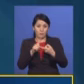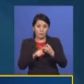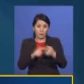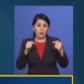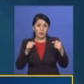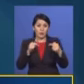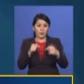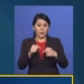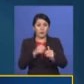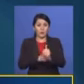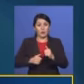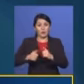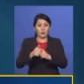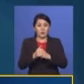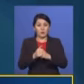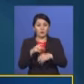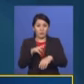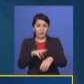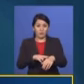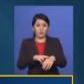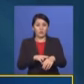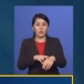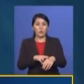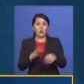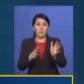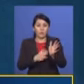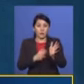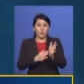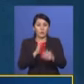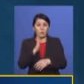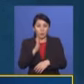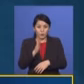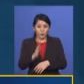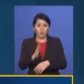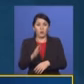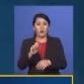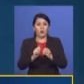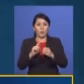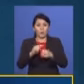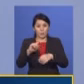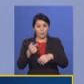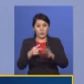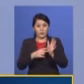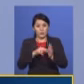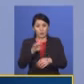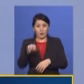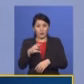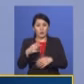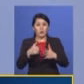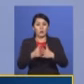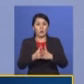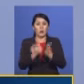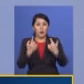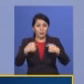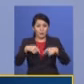іс-қимылда алғы шептен табылатын ішкі істер органдарына да сыйақы берілуі мүмкін. Оның көлемі 11,5 миллионнан 7 миллиард теңге. Бұған дейін